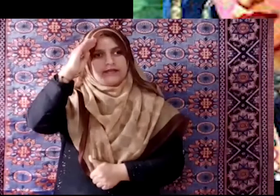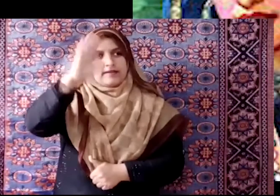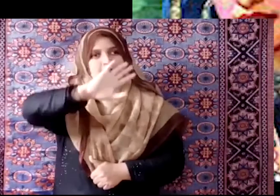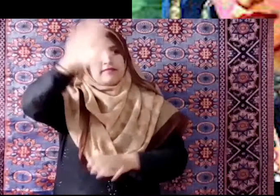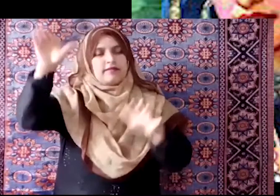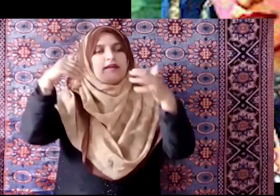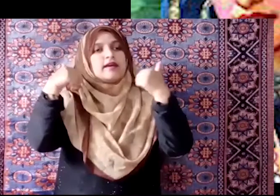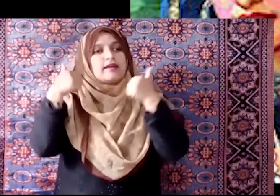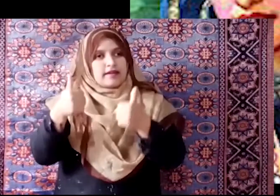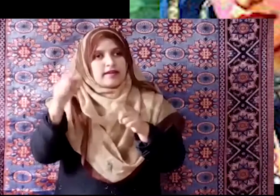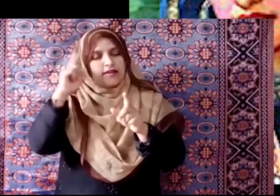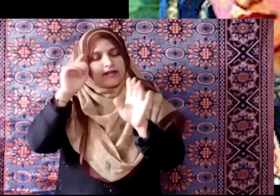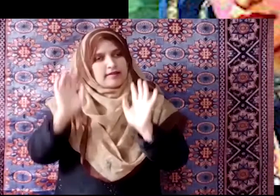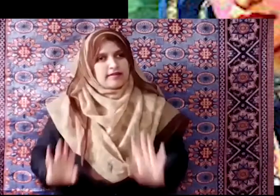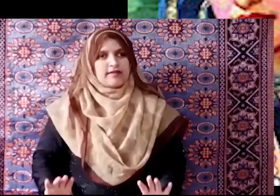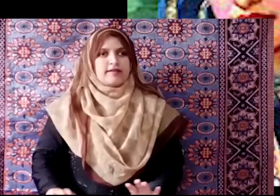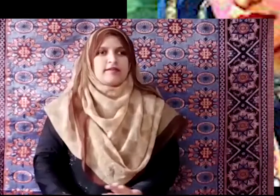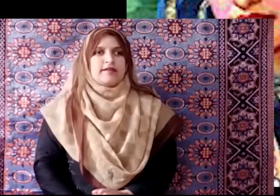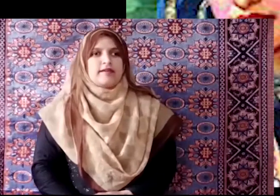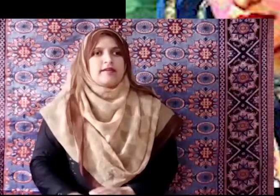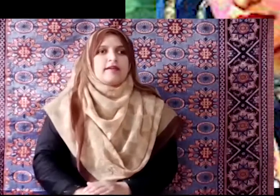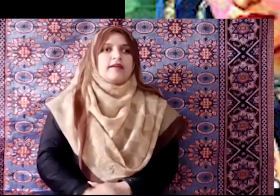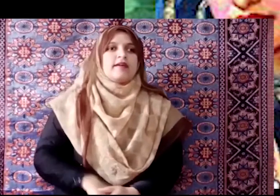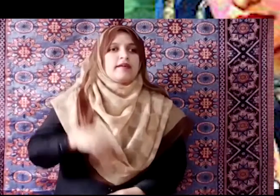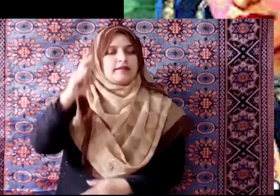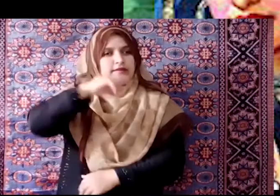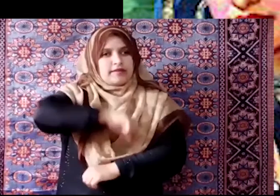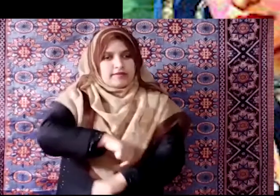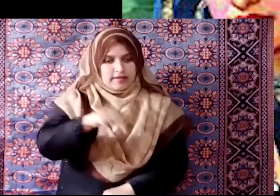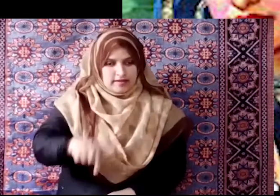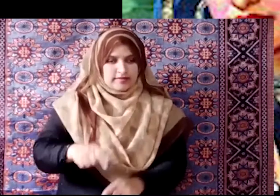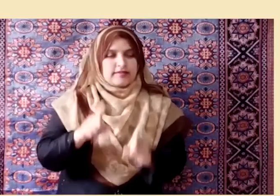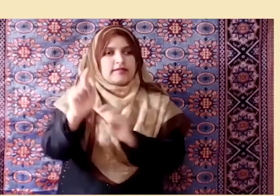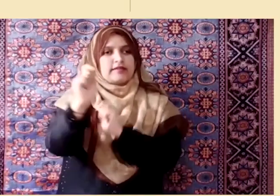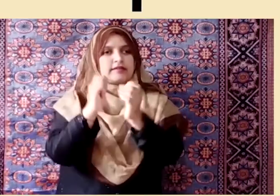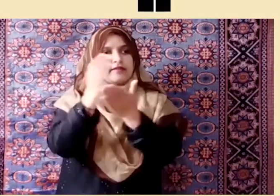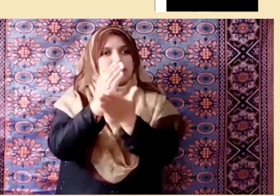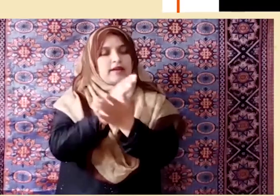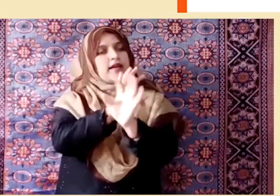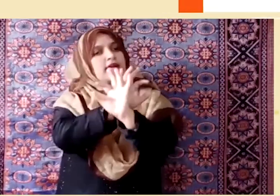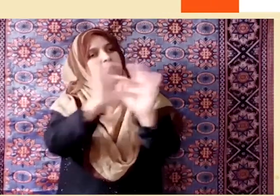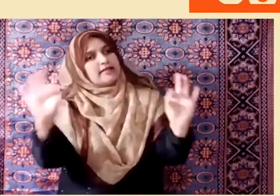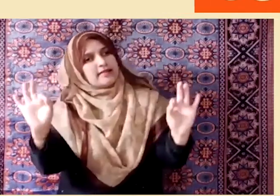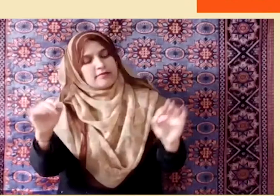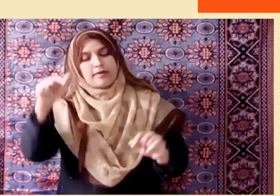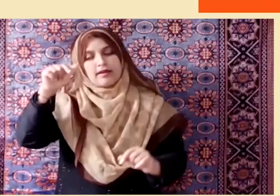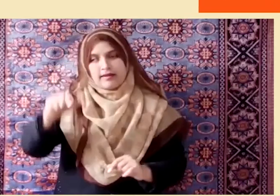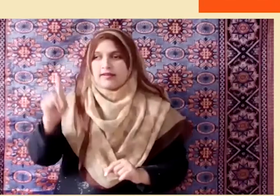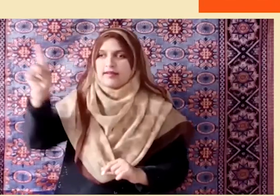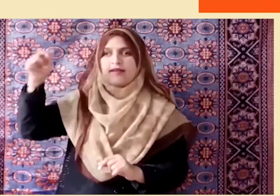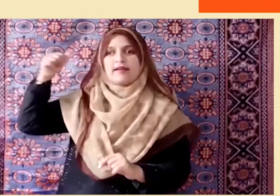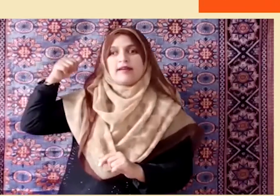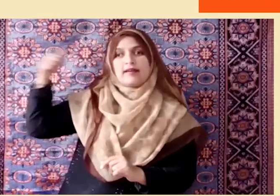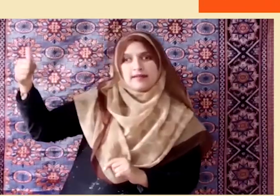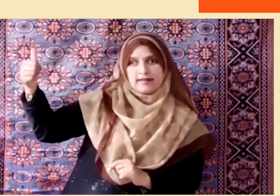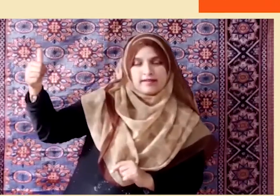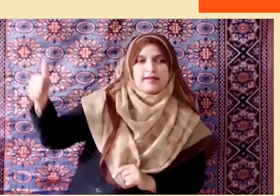کے اختتام پر اختلاف موجود ہے۔ تو یہاں ہوتا ہے ہماری آج کی کہانی کا اختتام۔